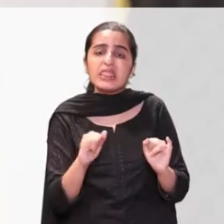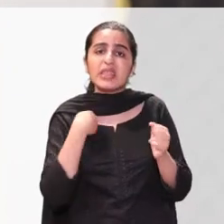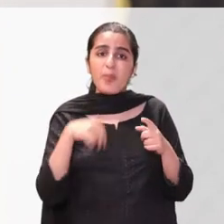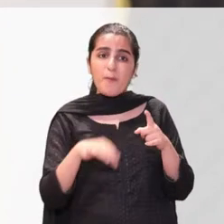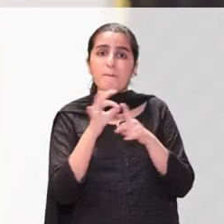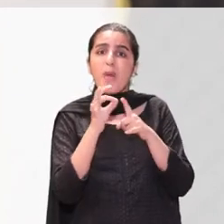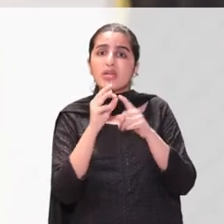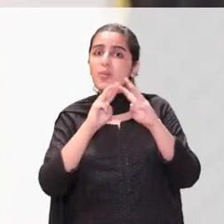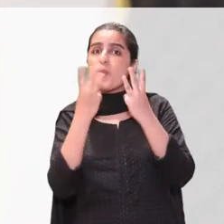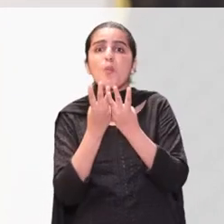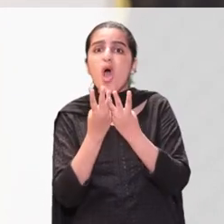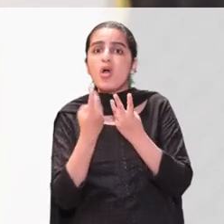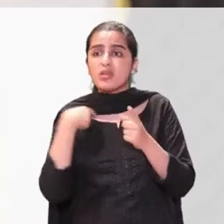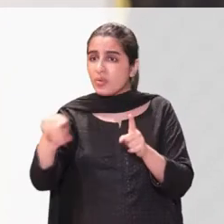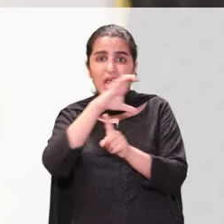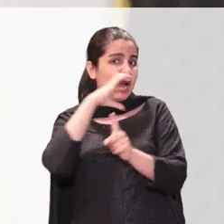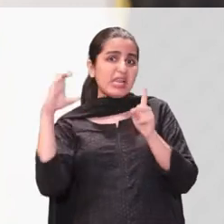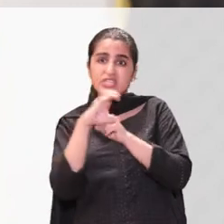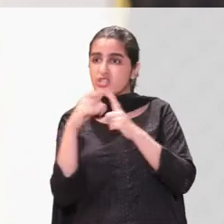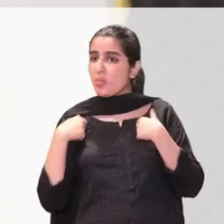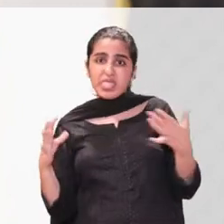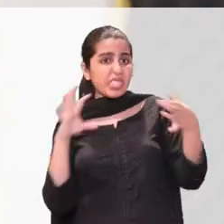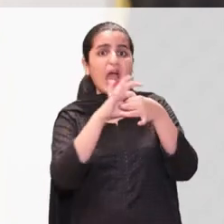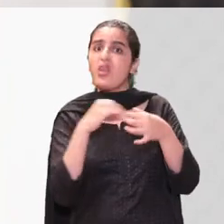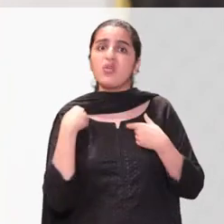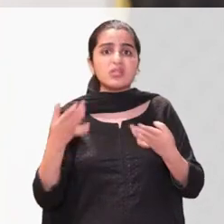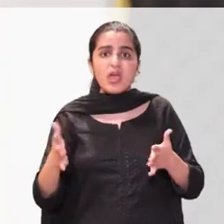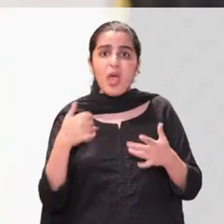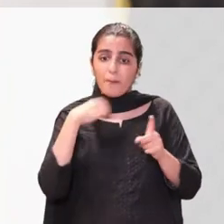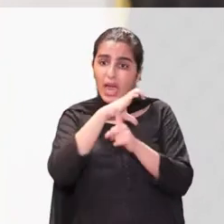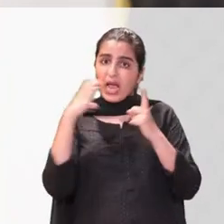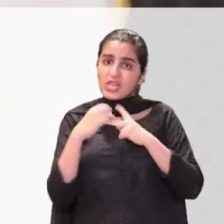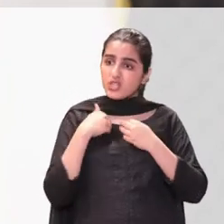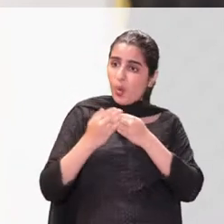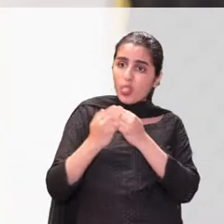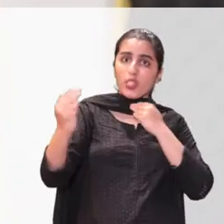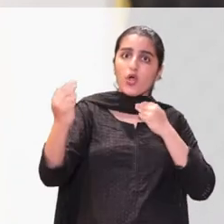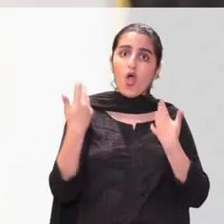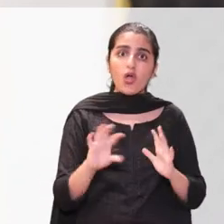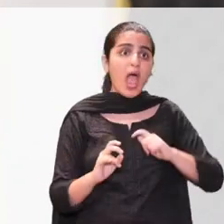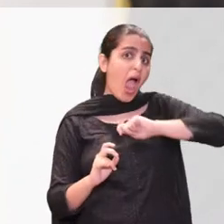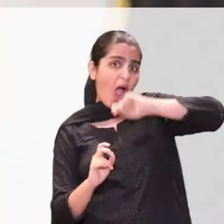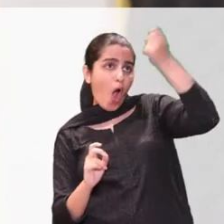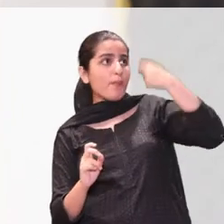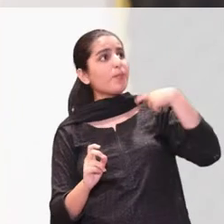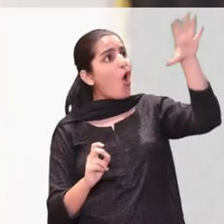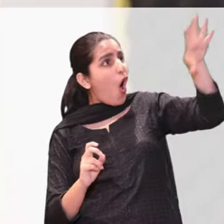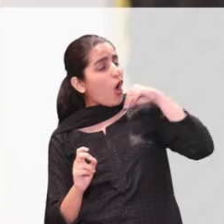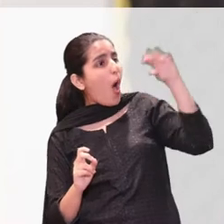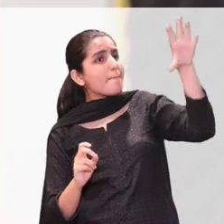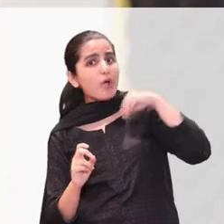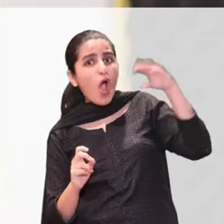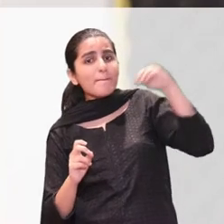चीज है मुझे लगता पाकिस्तानी सोसाइटी में है नहीं यह मेरे करियर का हिस्सा नहीं है जब हम कल्चर से दूर हुए और हमने वेस्ट को